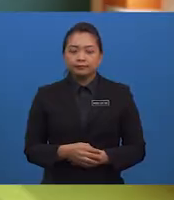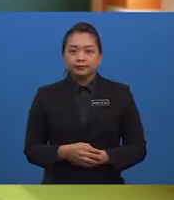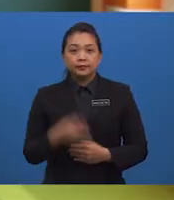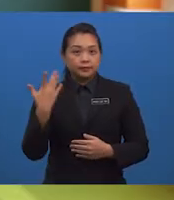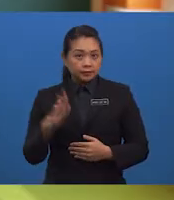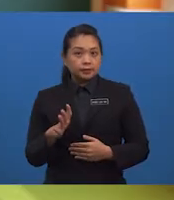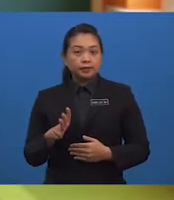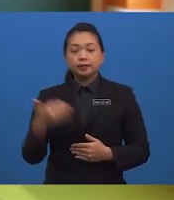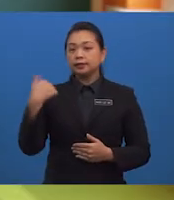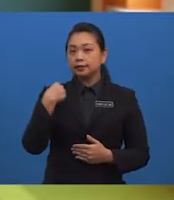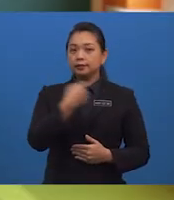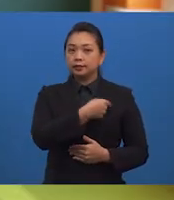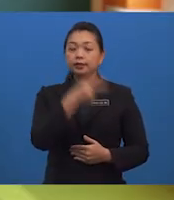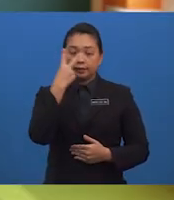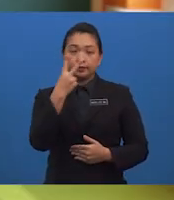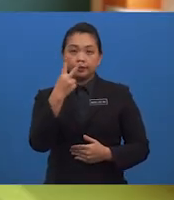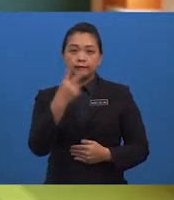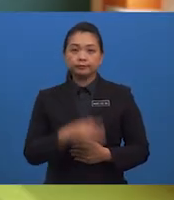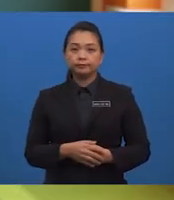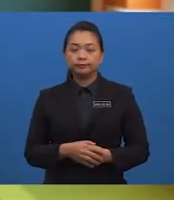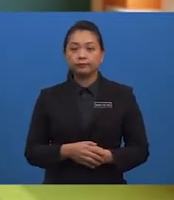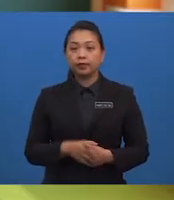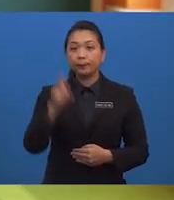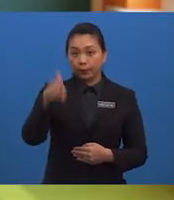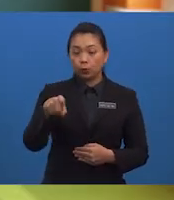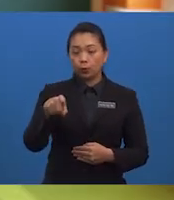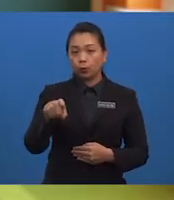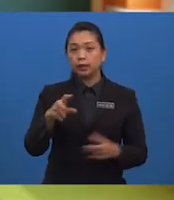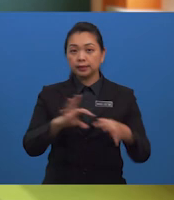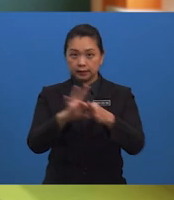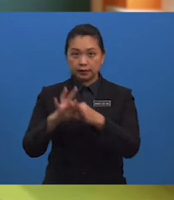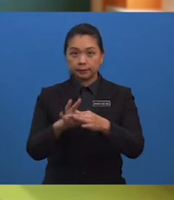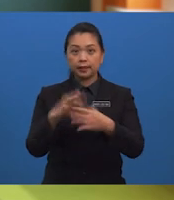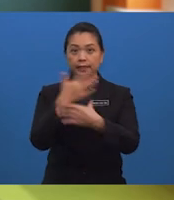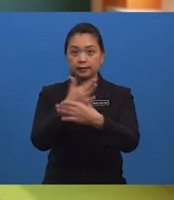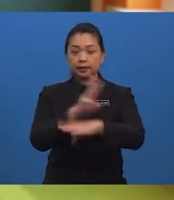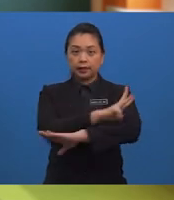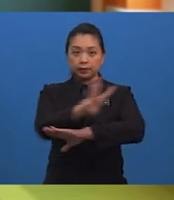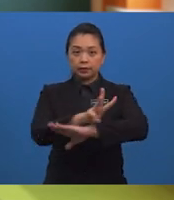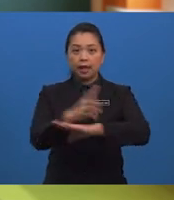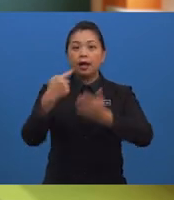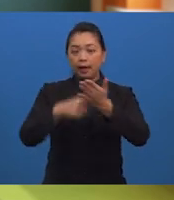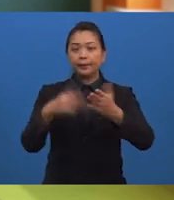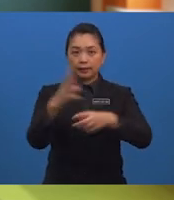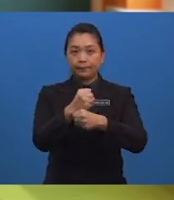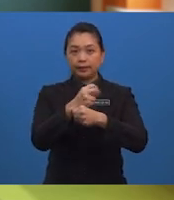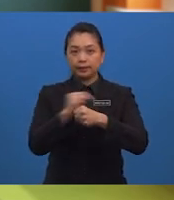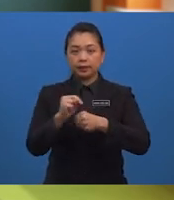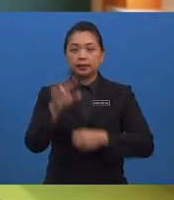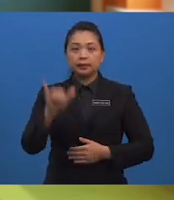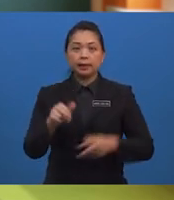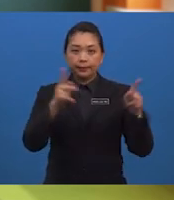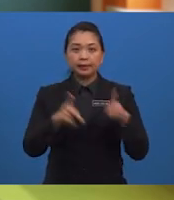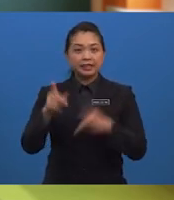Setelah kita menyelusuri topik keperluan kerjasama antara kawasan, apakah dapatan yang